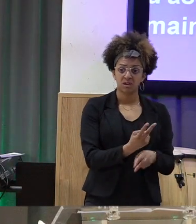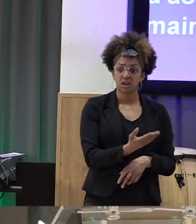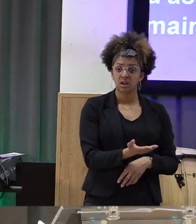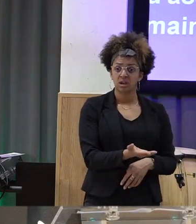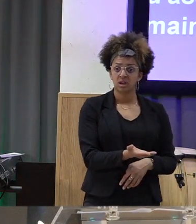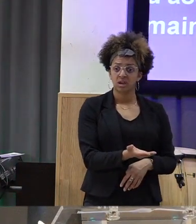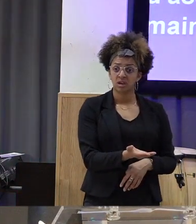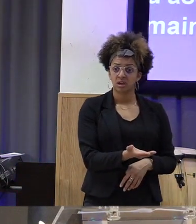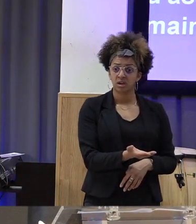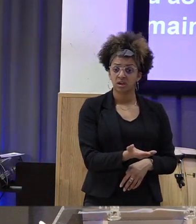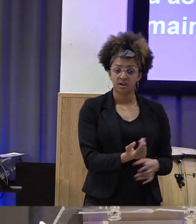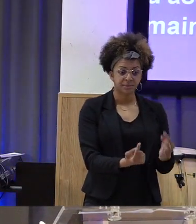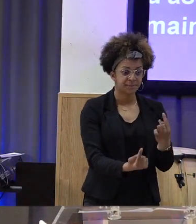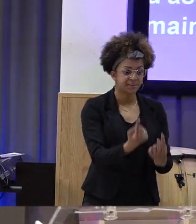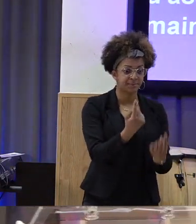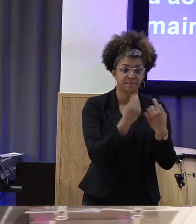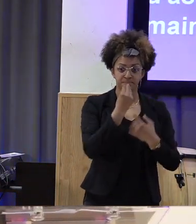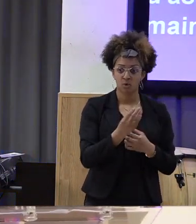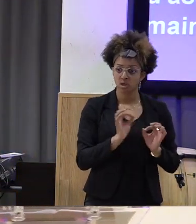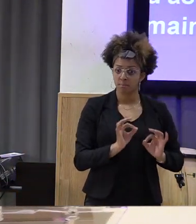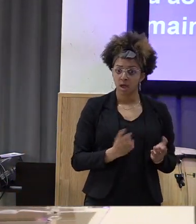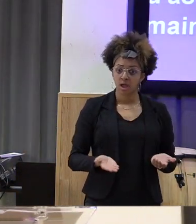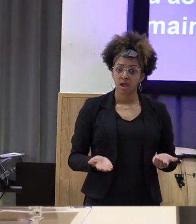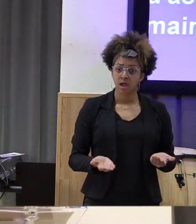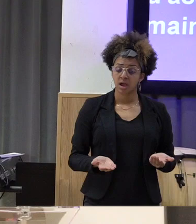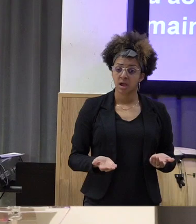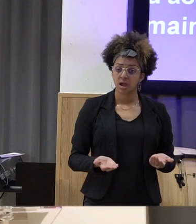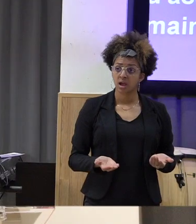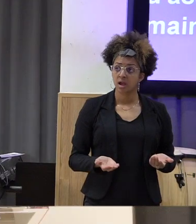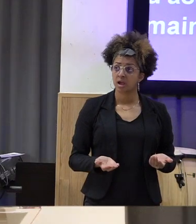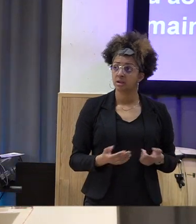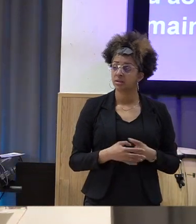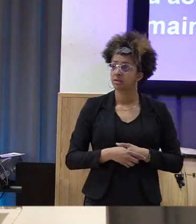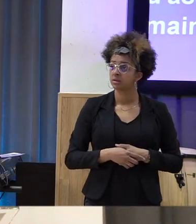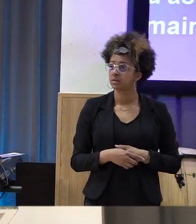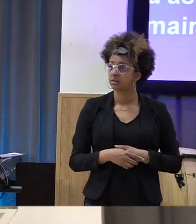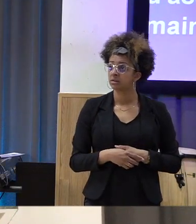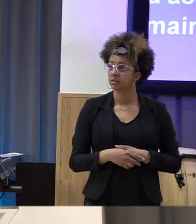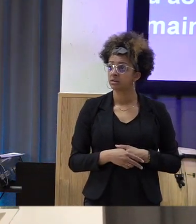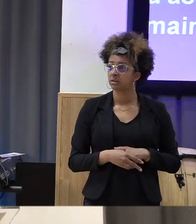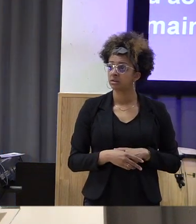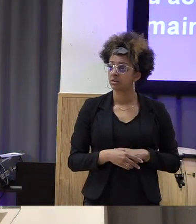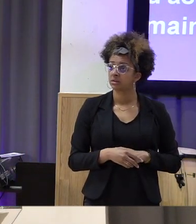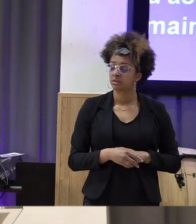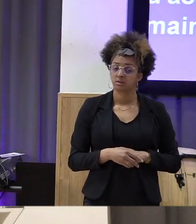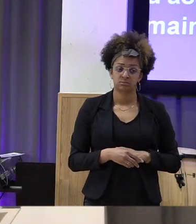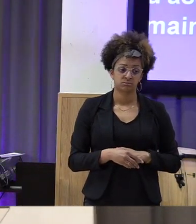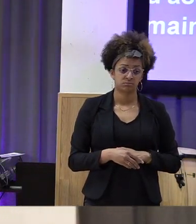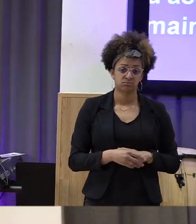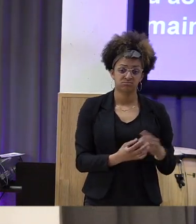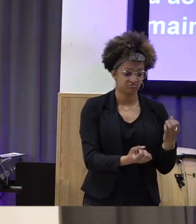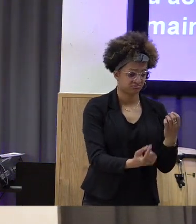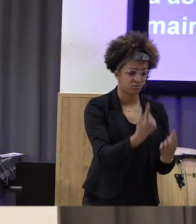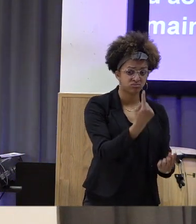Il n'y aura rien de bon chez nous. Il n'y aura que chardon et